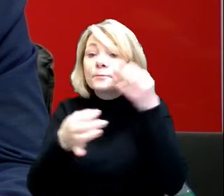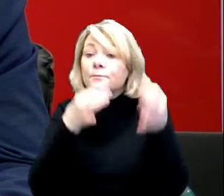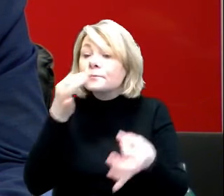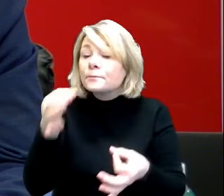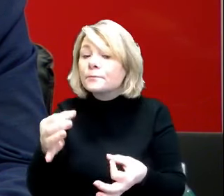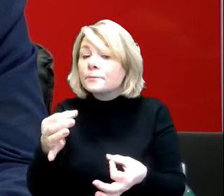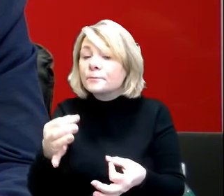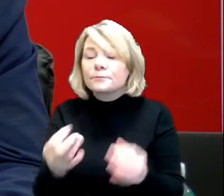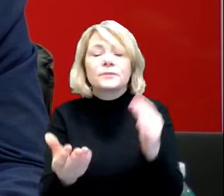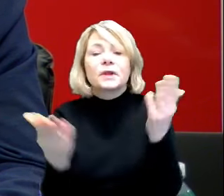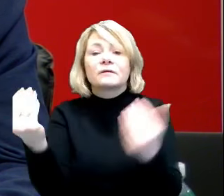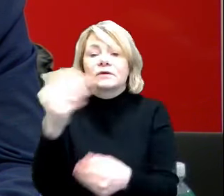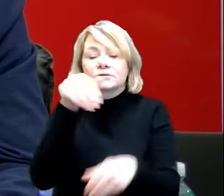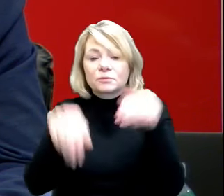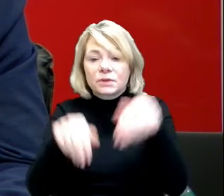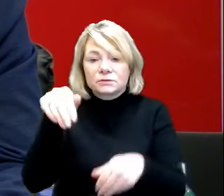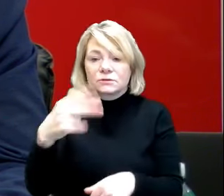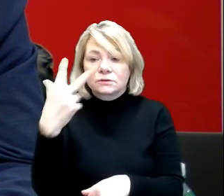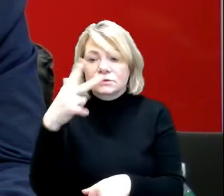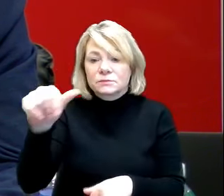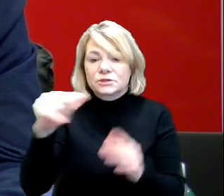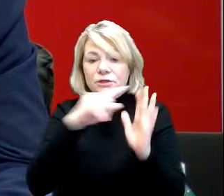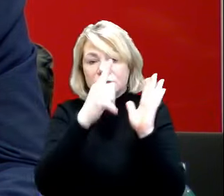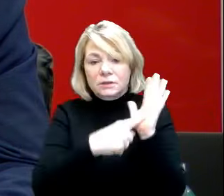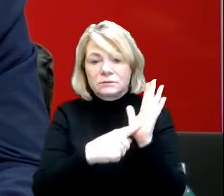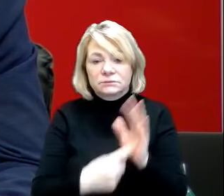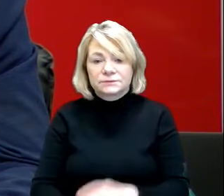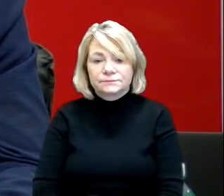kviečiu balsuoti 36 klausimu